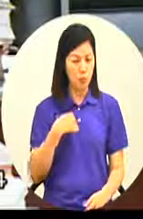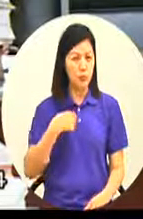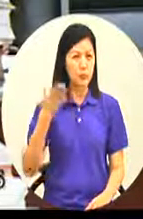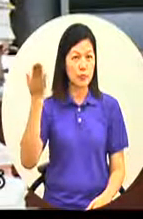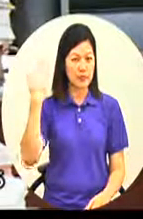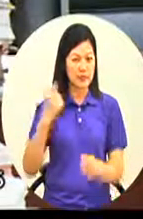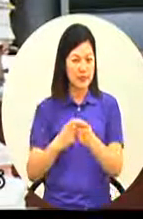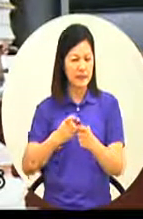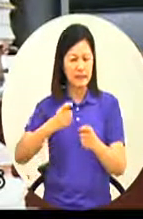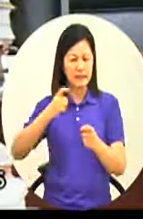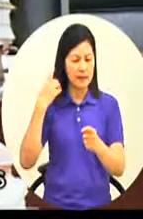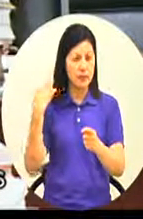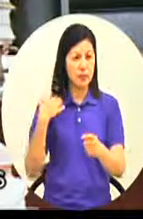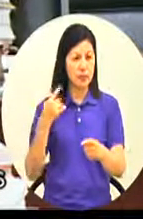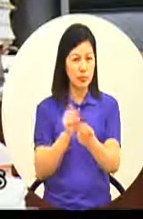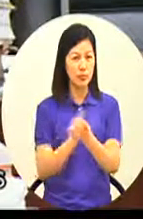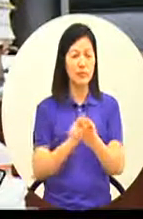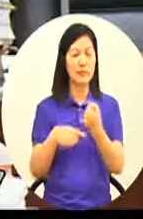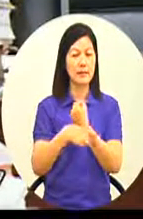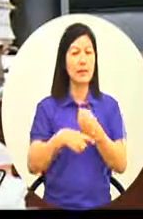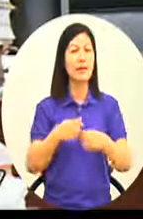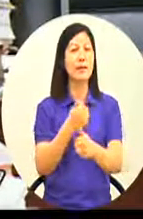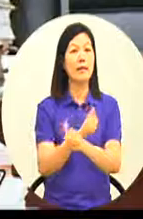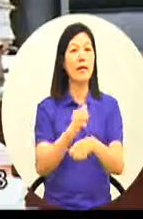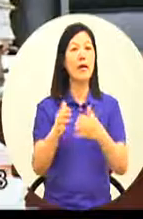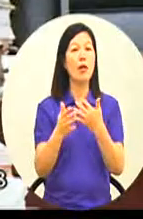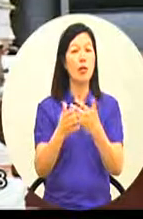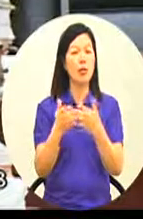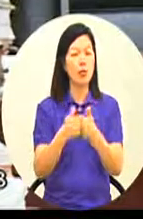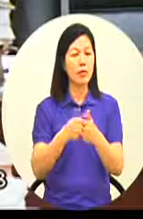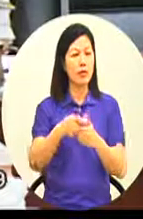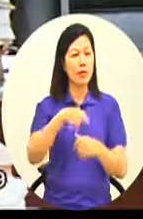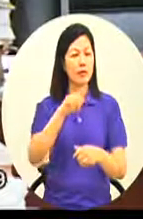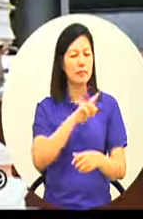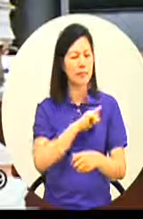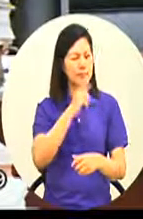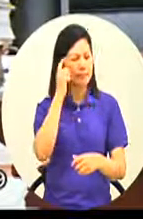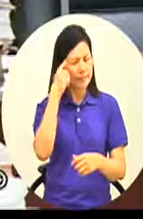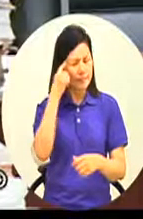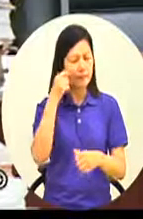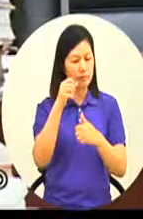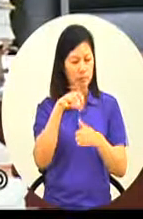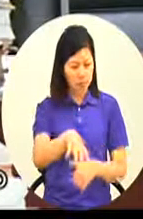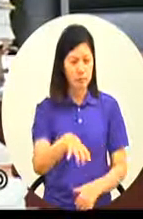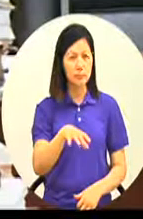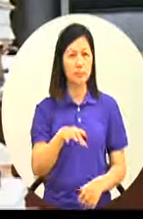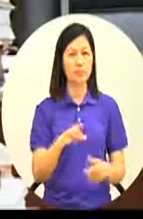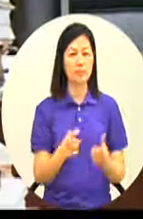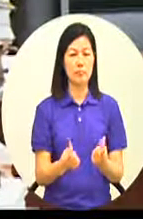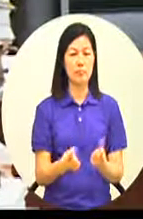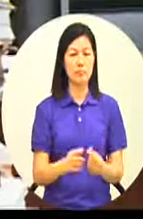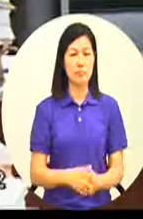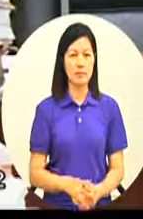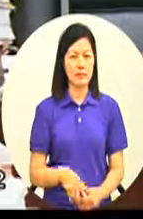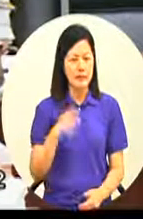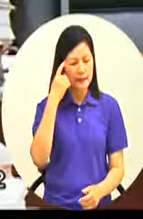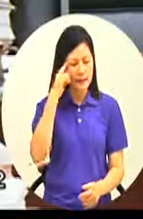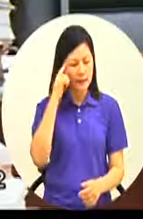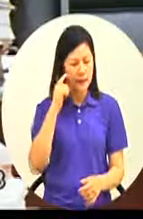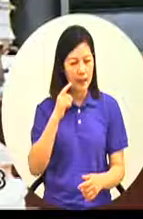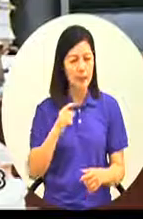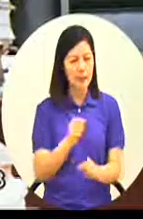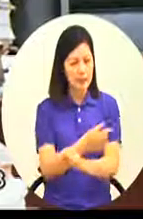几年前对研考会我们就一直定位它是一个思考的一个单位，那在思考这些问题是一个更全面，而不是一个